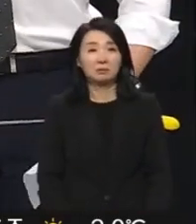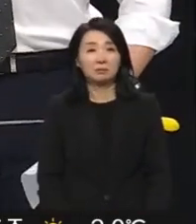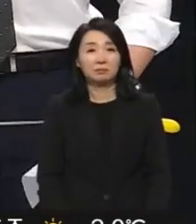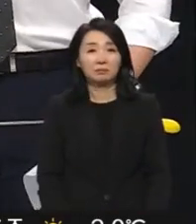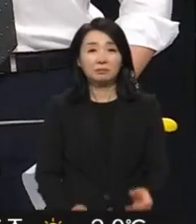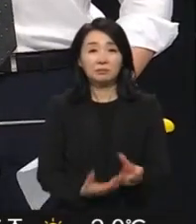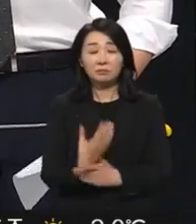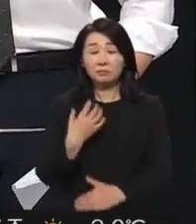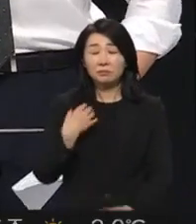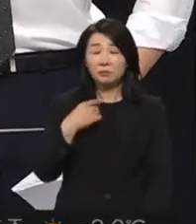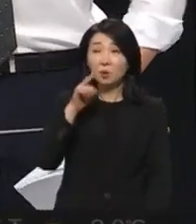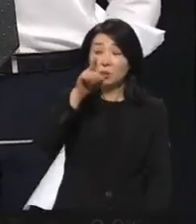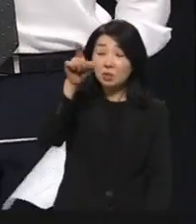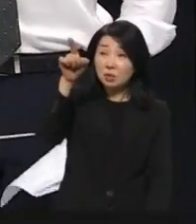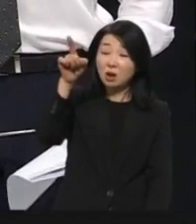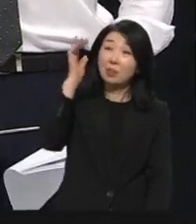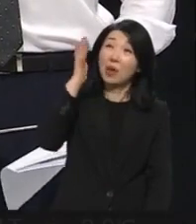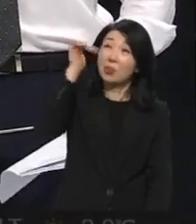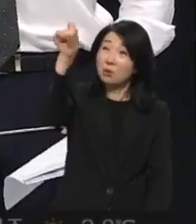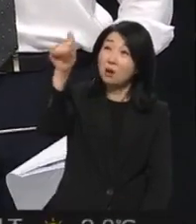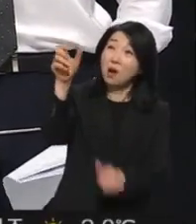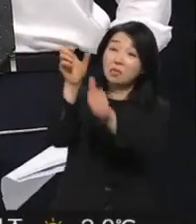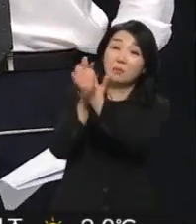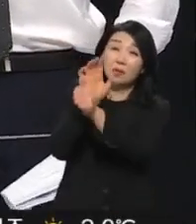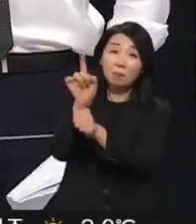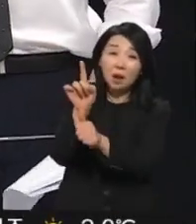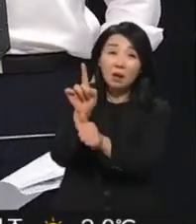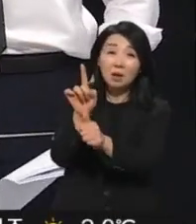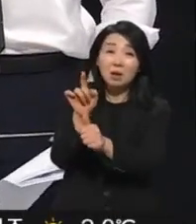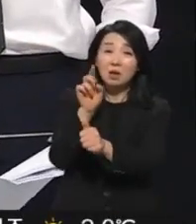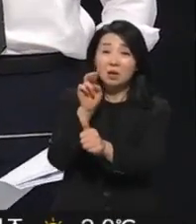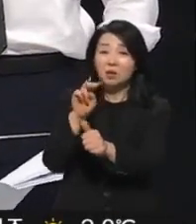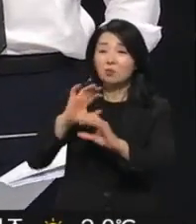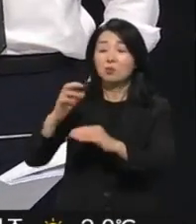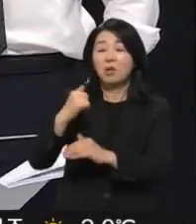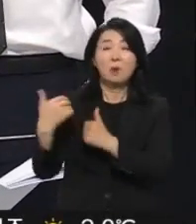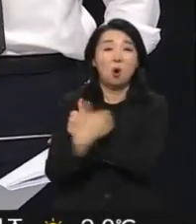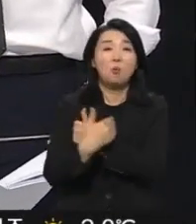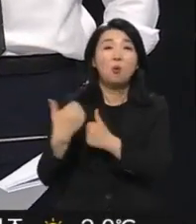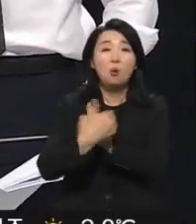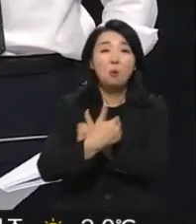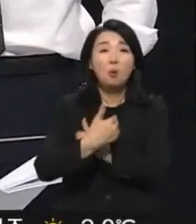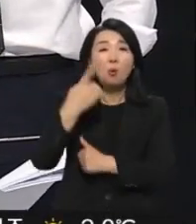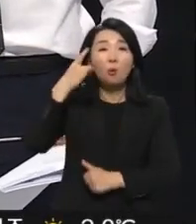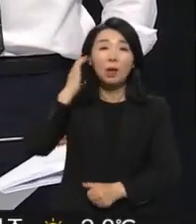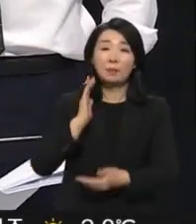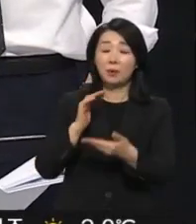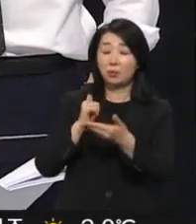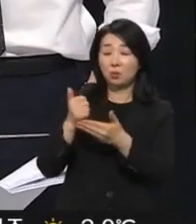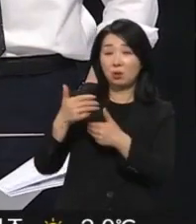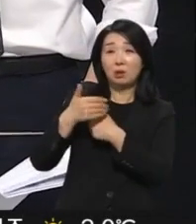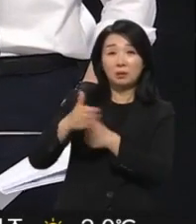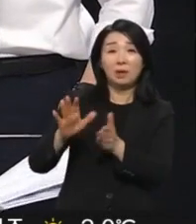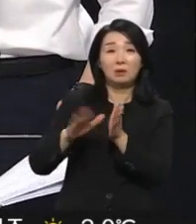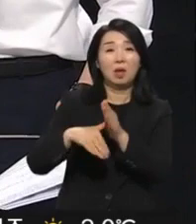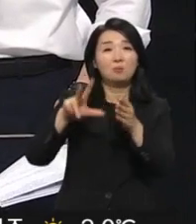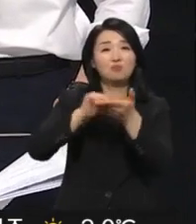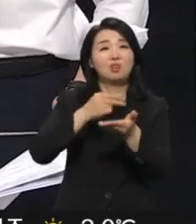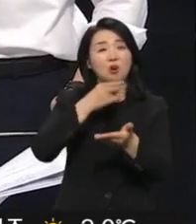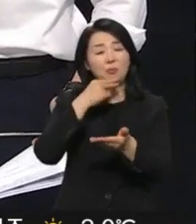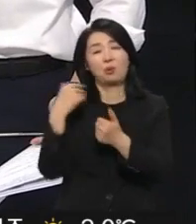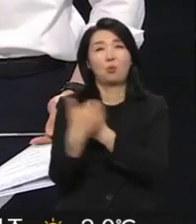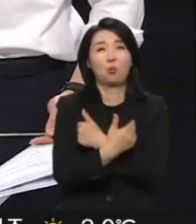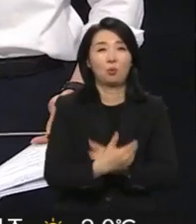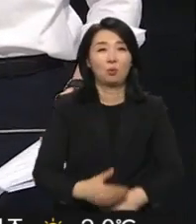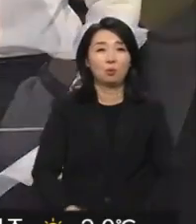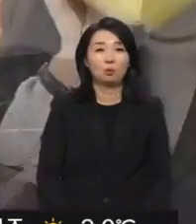참사의 책임이 윗선을 향하자 여당은 적극 엄호에 나섰는데요. 무엇보다 대통령실의 대응에는 문제가 없었다고